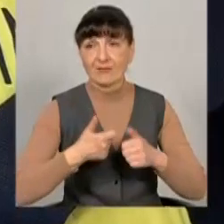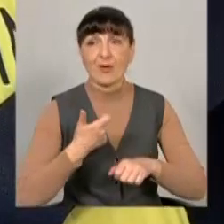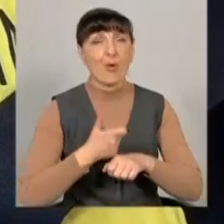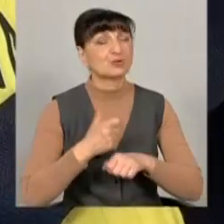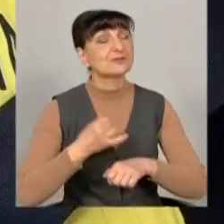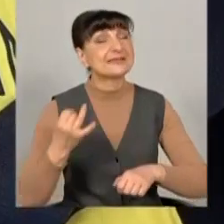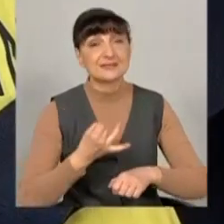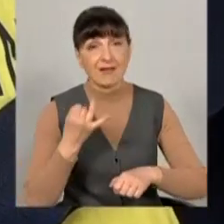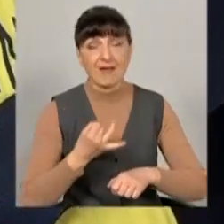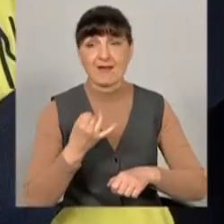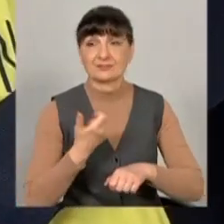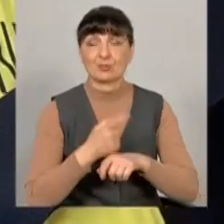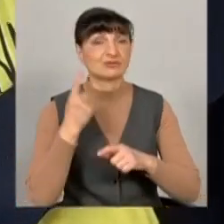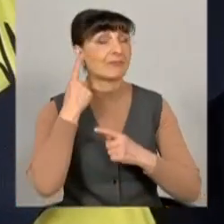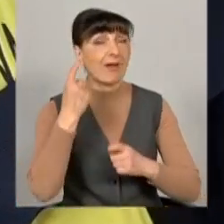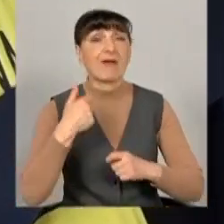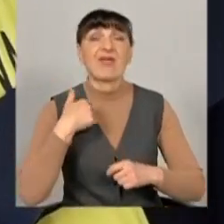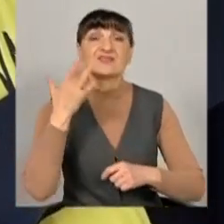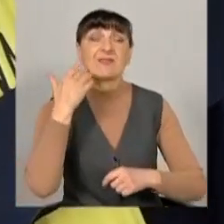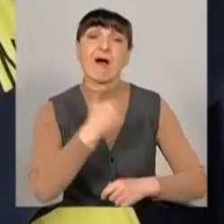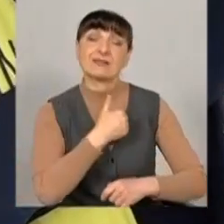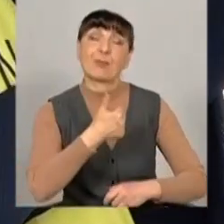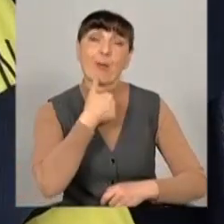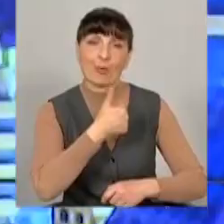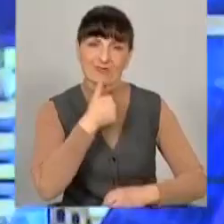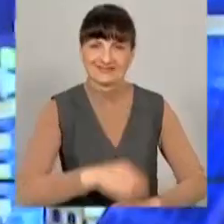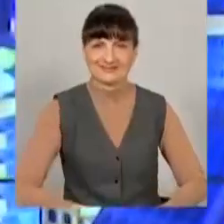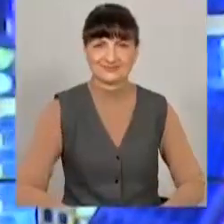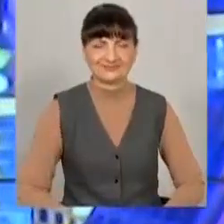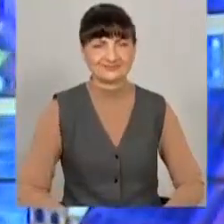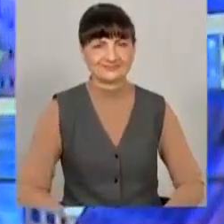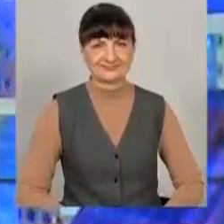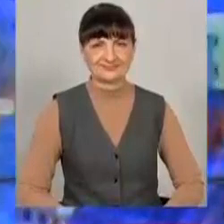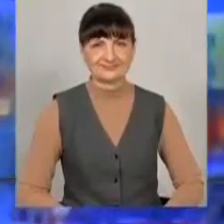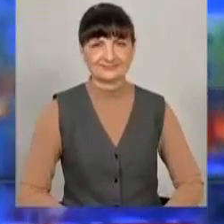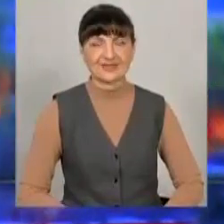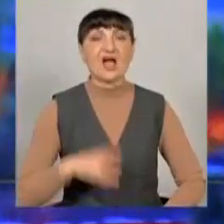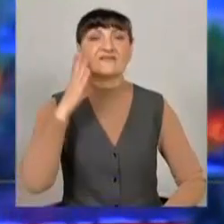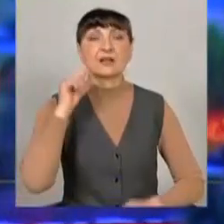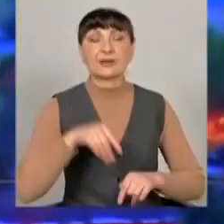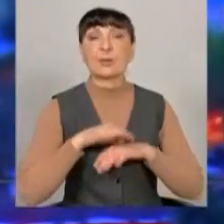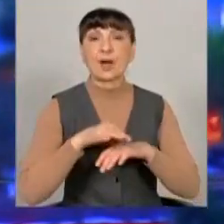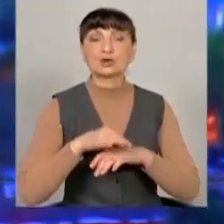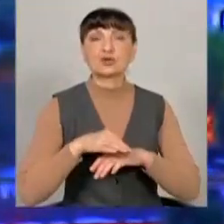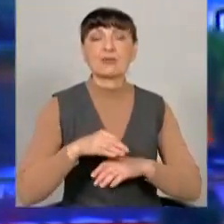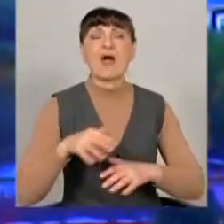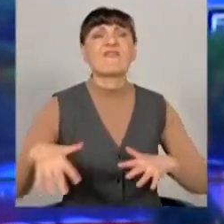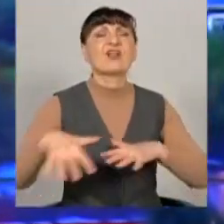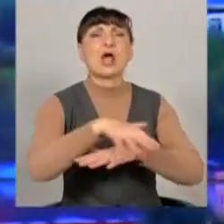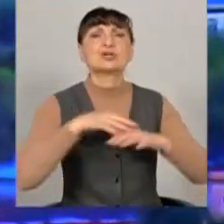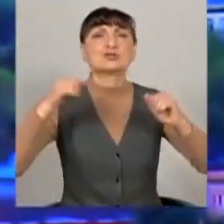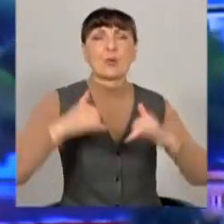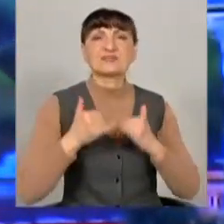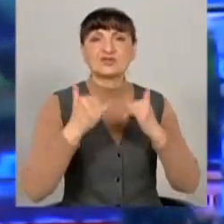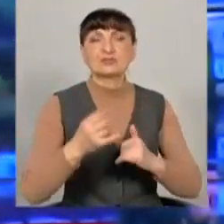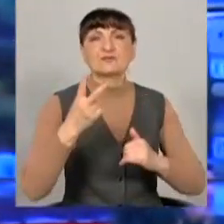интересно, очень классно. Я всегда хотел попробовать. В Алматы прошел флешмоб, посвященный